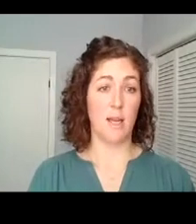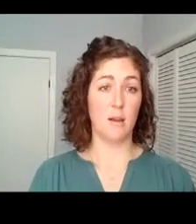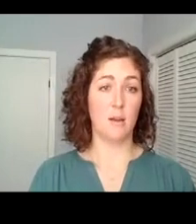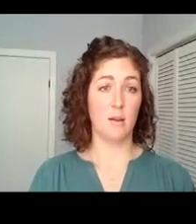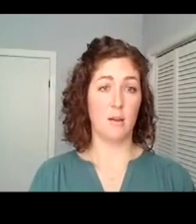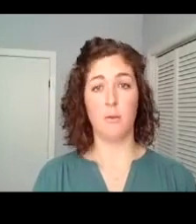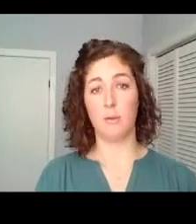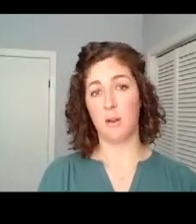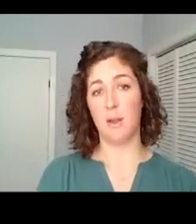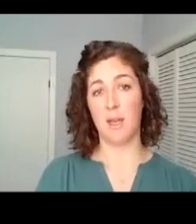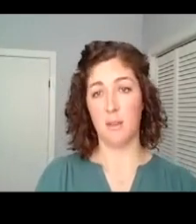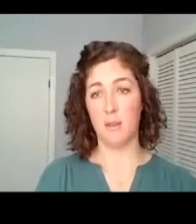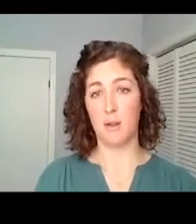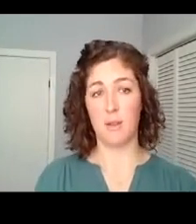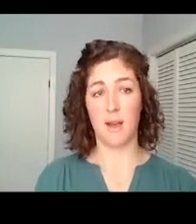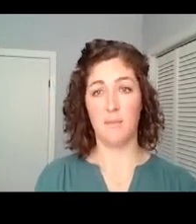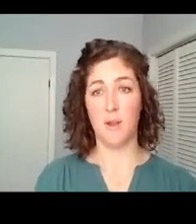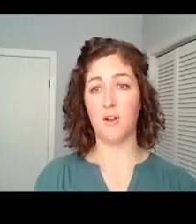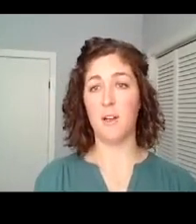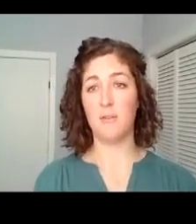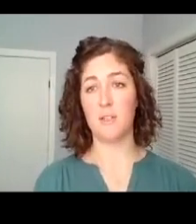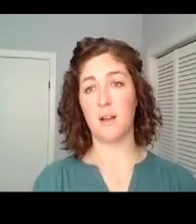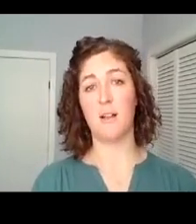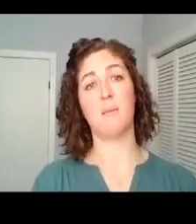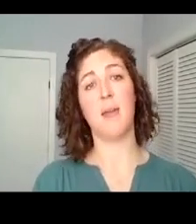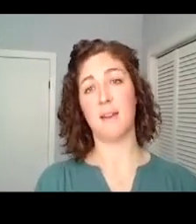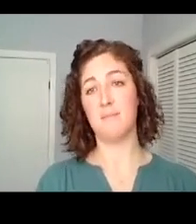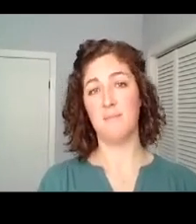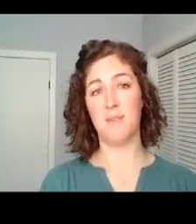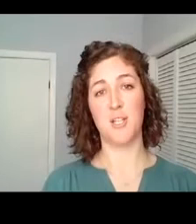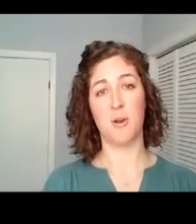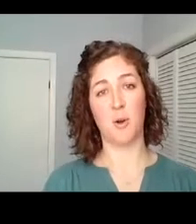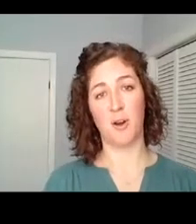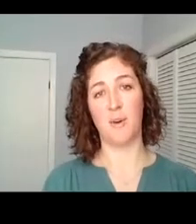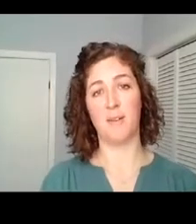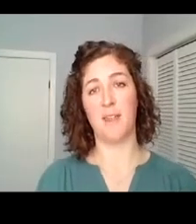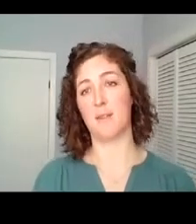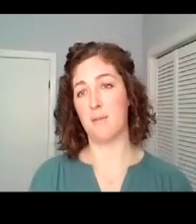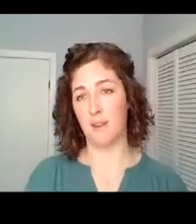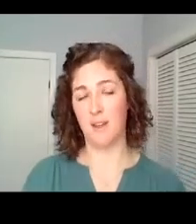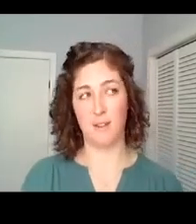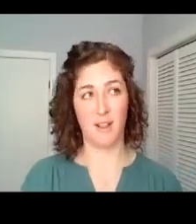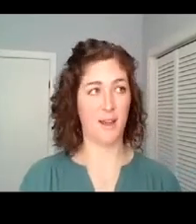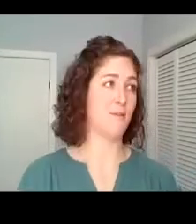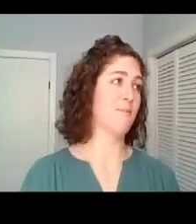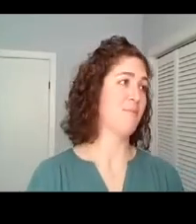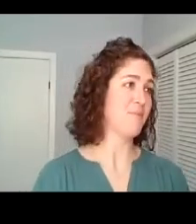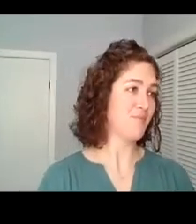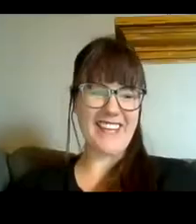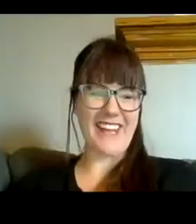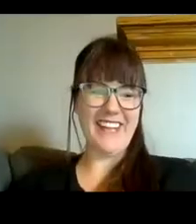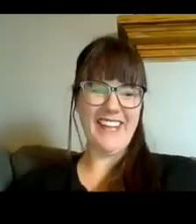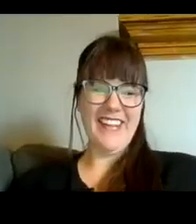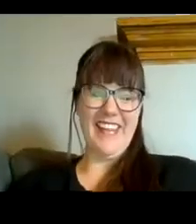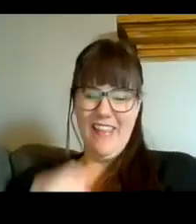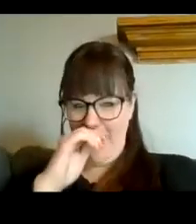les cliniques itinérantes et les cliniques fixes. Un instant, je vais passer la parole à ma collègue. Elle vous expliquera